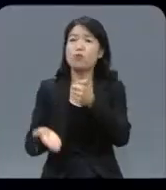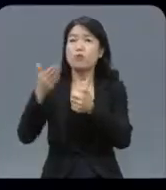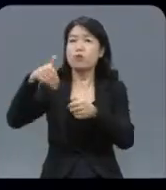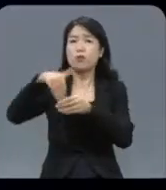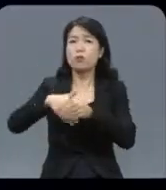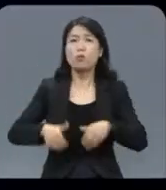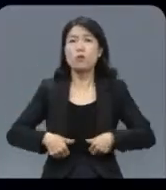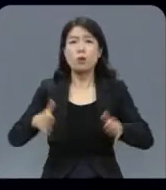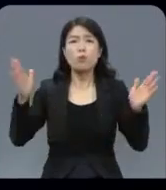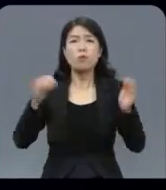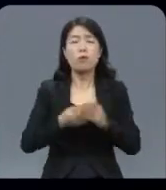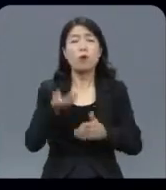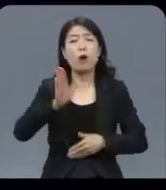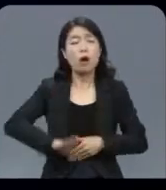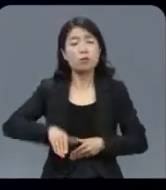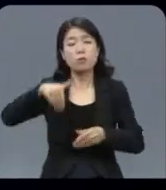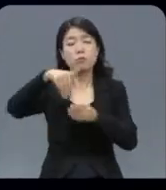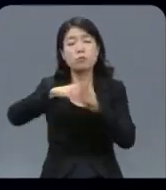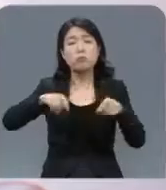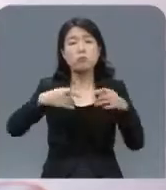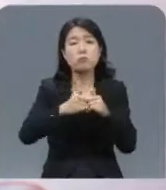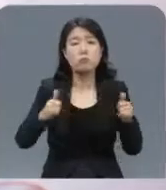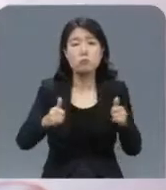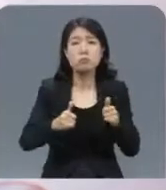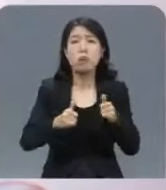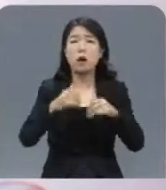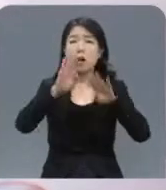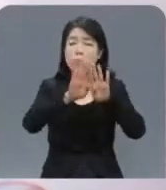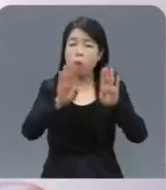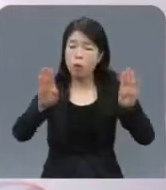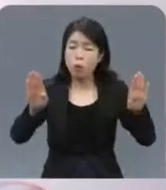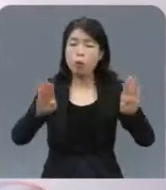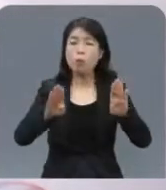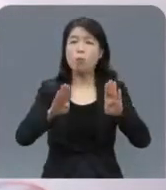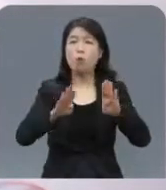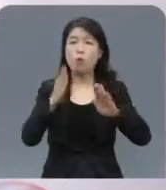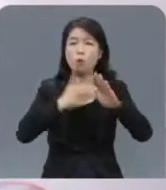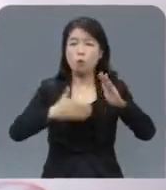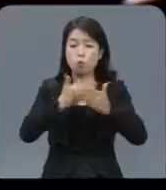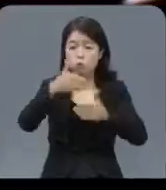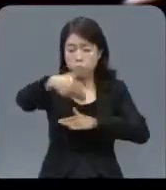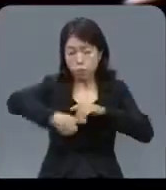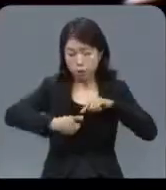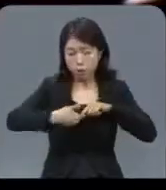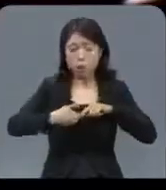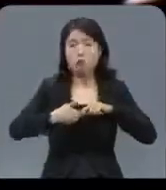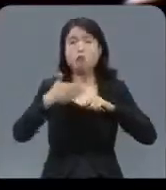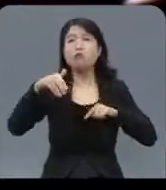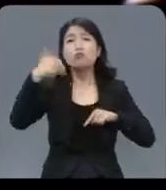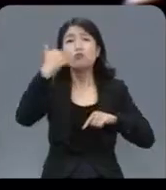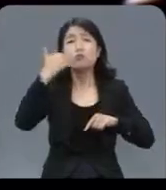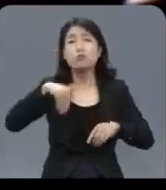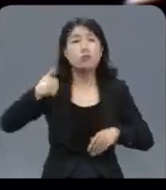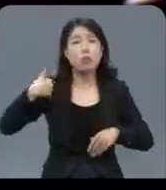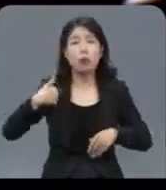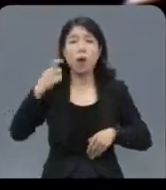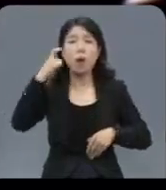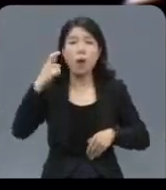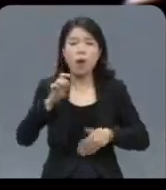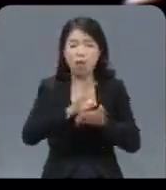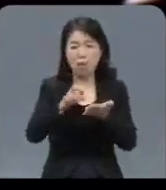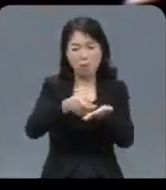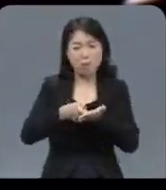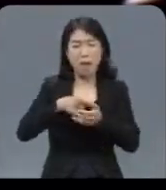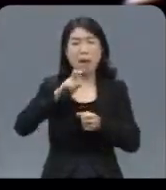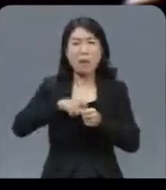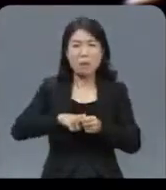하지만 유권자들은 벽보 나 집에 배달된 공보 물에서도 후보를 알 수 없습니다 비용절감 등을 이후로 무투표 당선인의